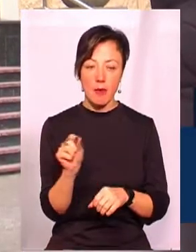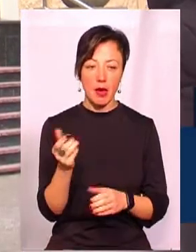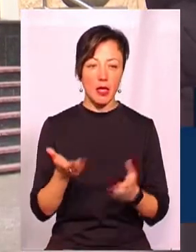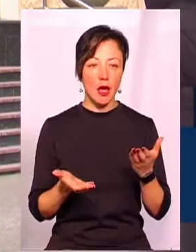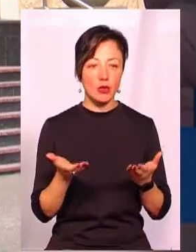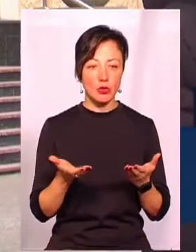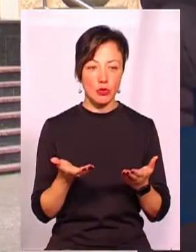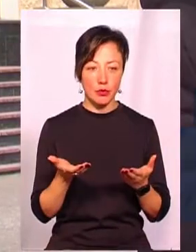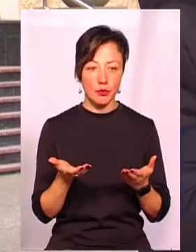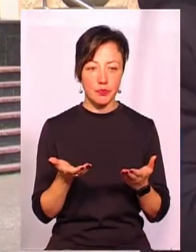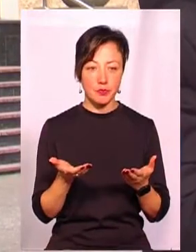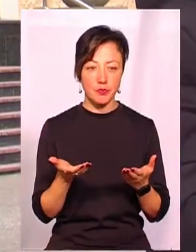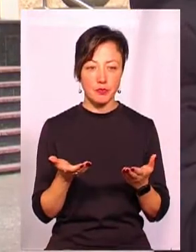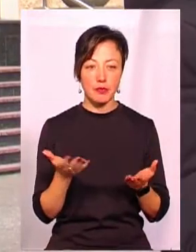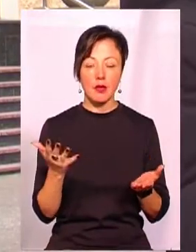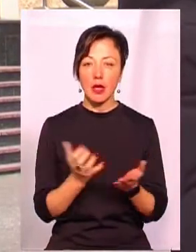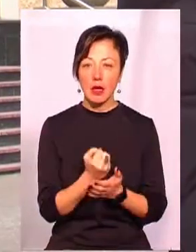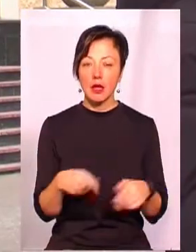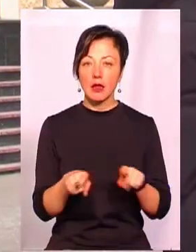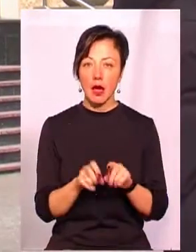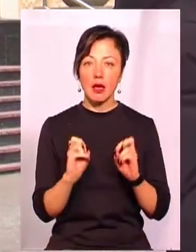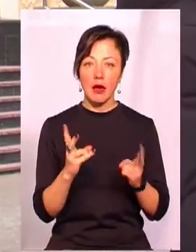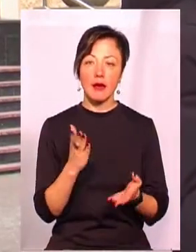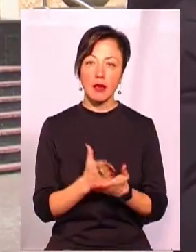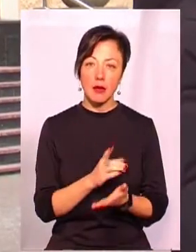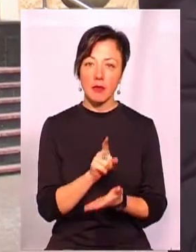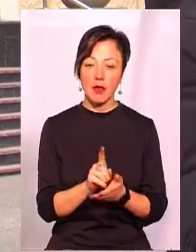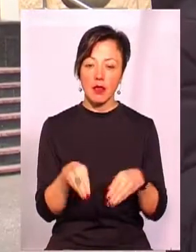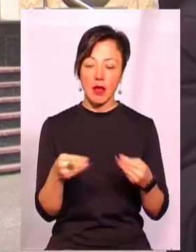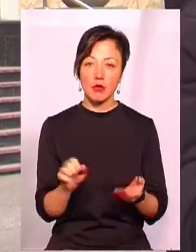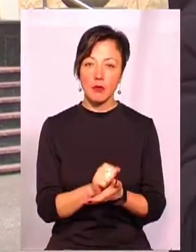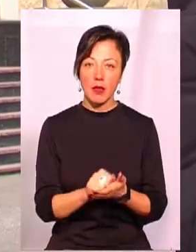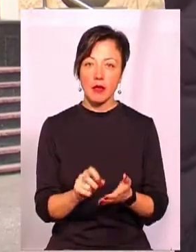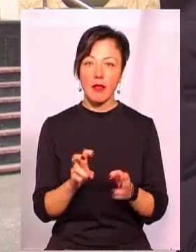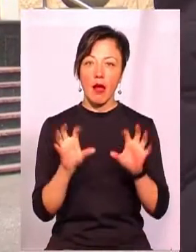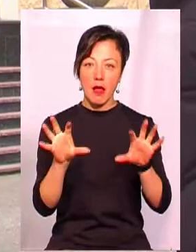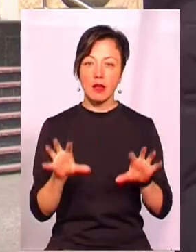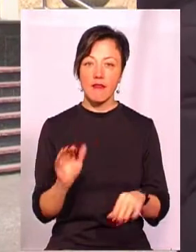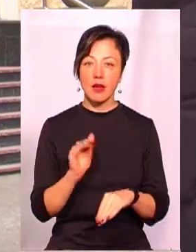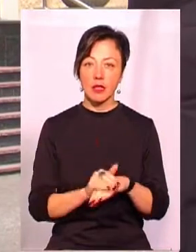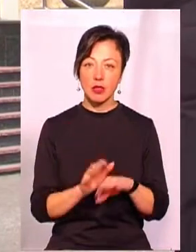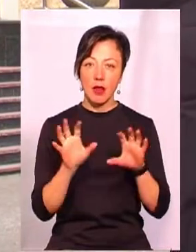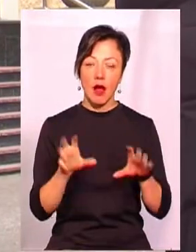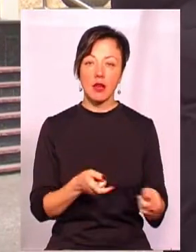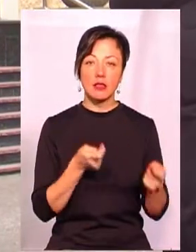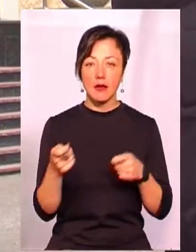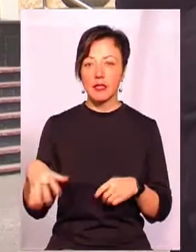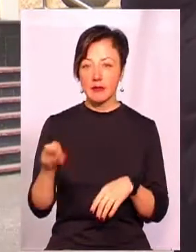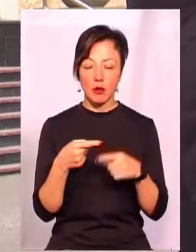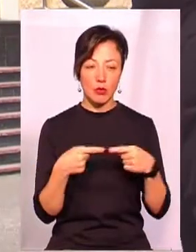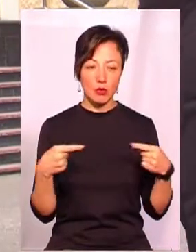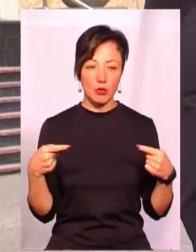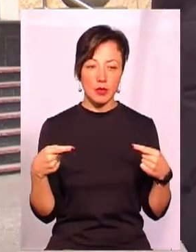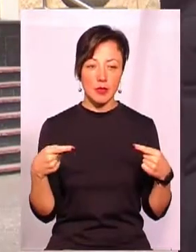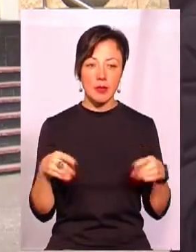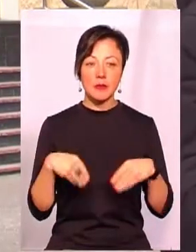Якщо піде так, як є, тобто повинна бути надана документація на легалізацію, фактично легально завезена вся продукція, надані